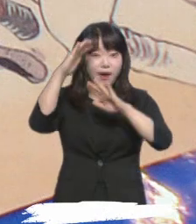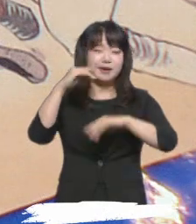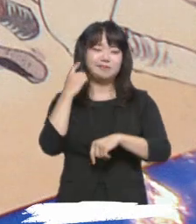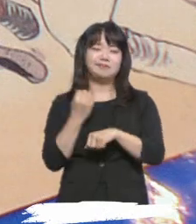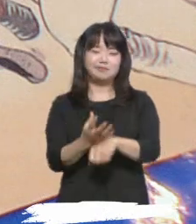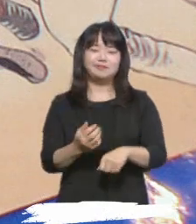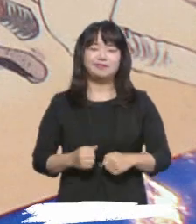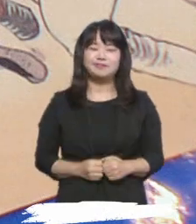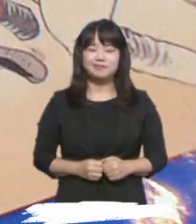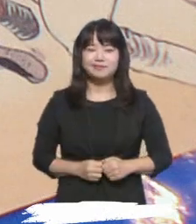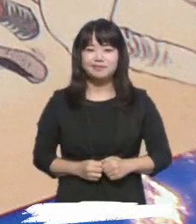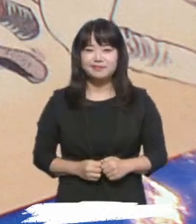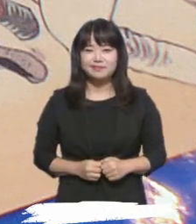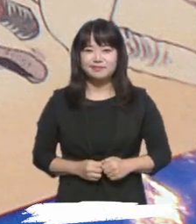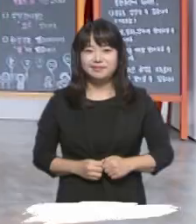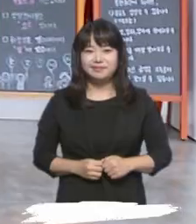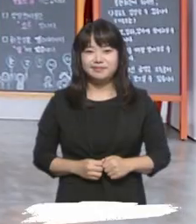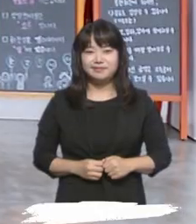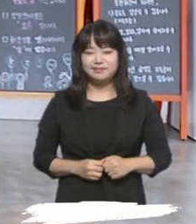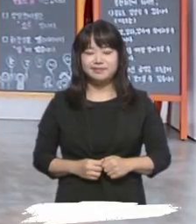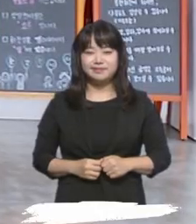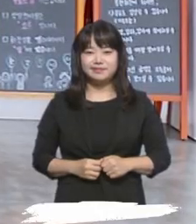리포트로 전달합니다.